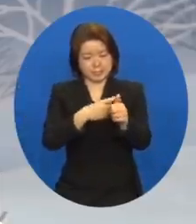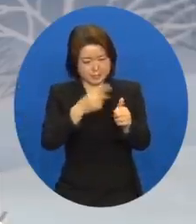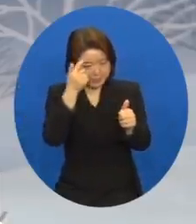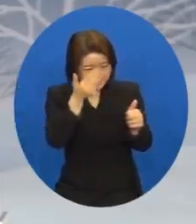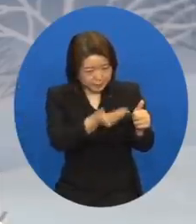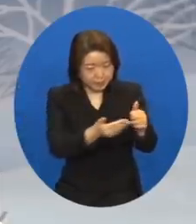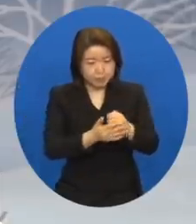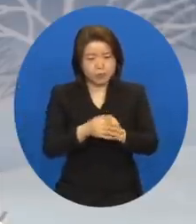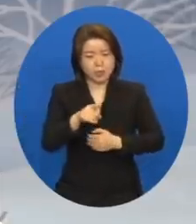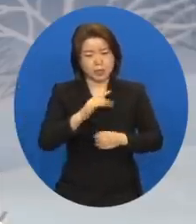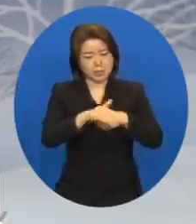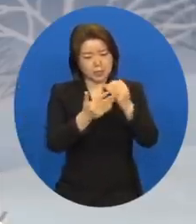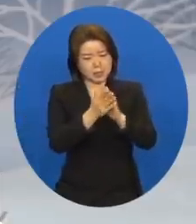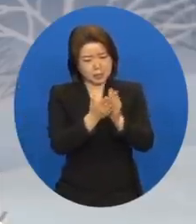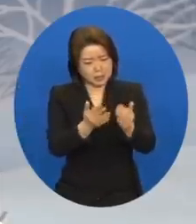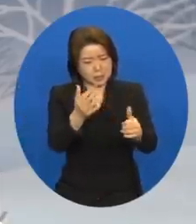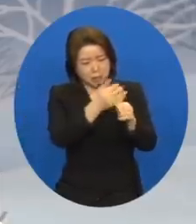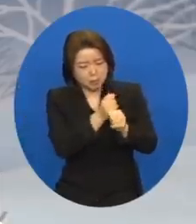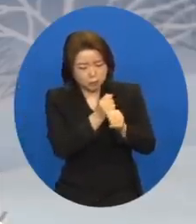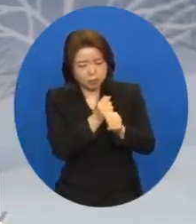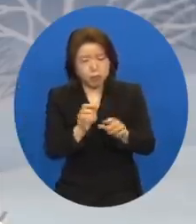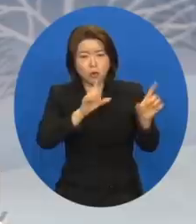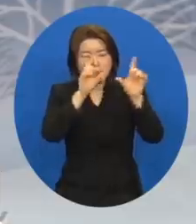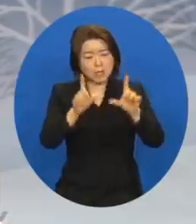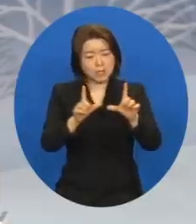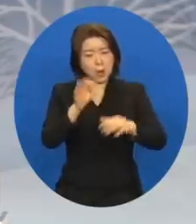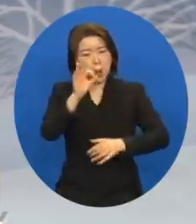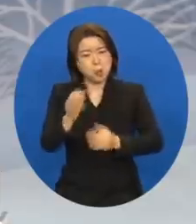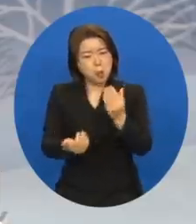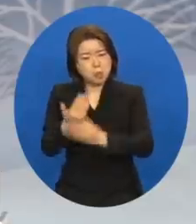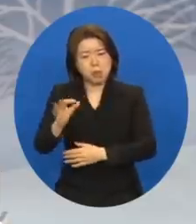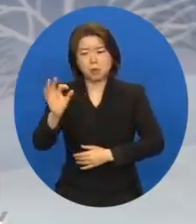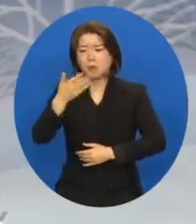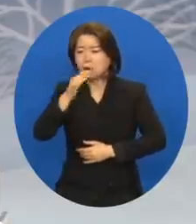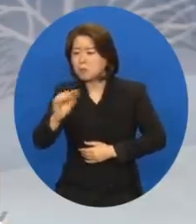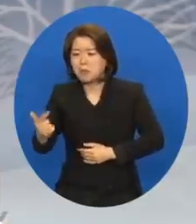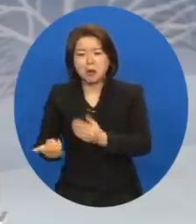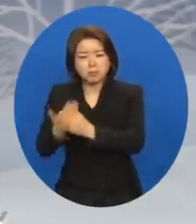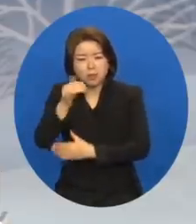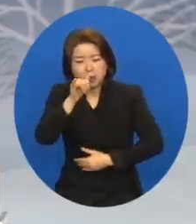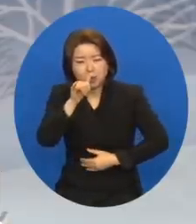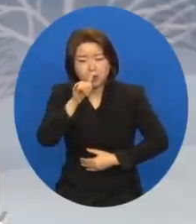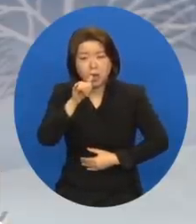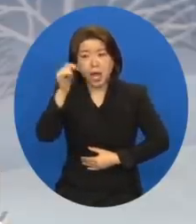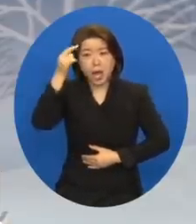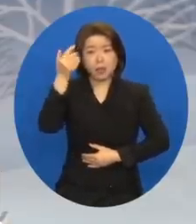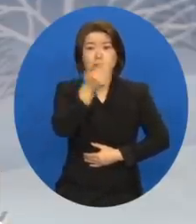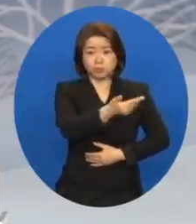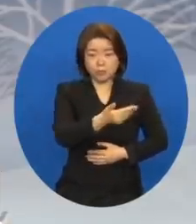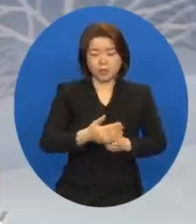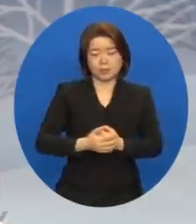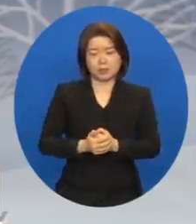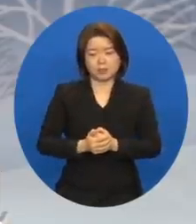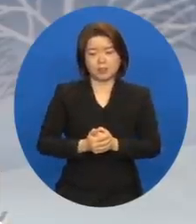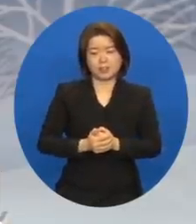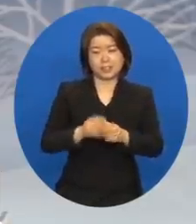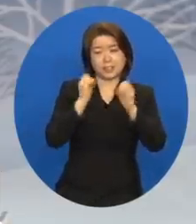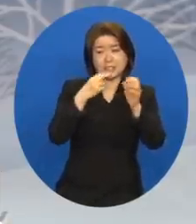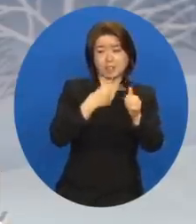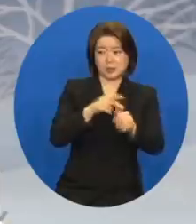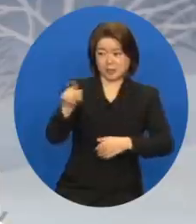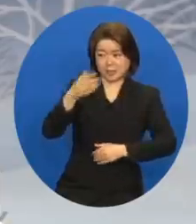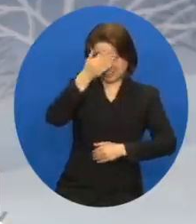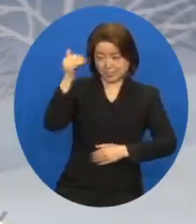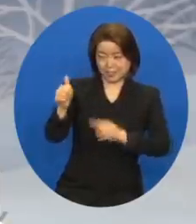이렇게 성경을 붙들고 산다고 돈이 생기나요? 음식이 생기나요? 그때 스텔리 존스 선교사님이 그